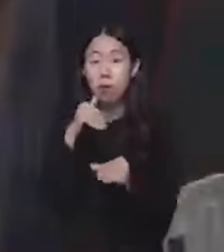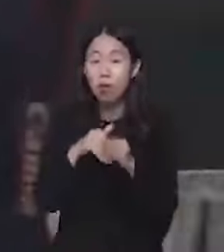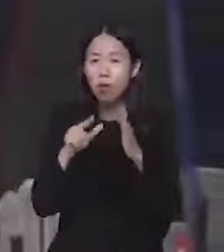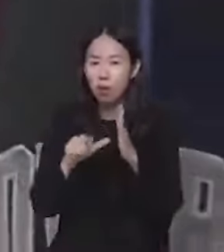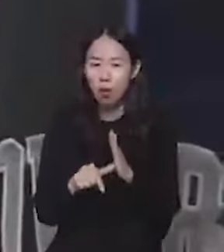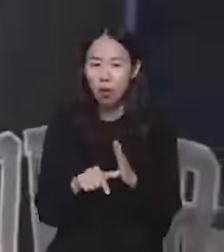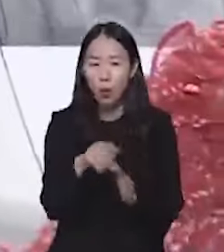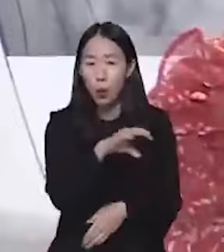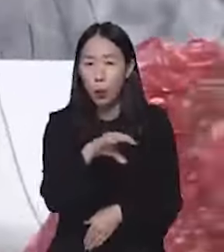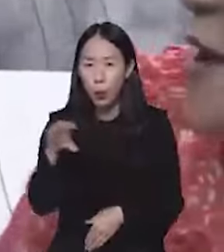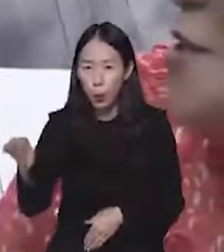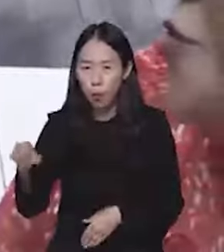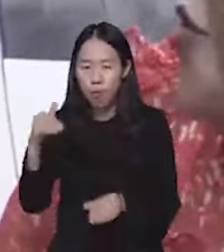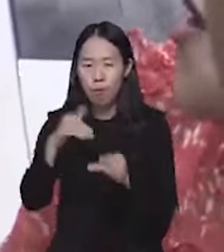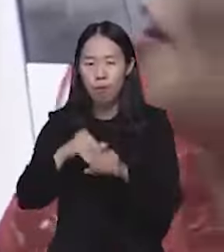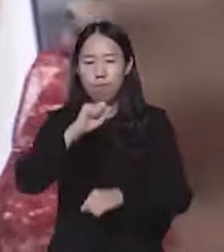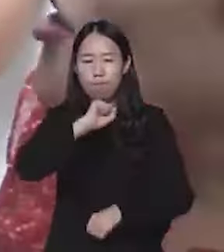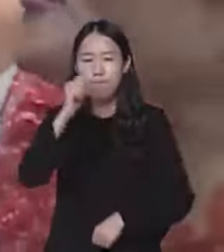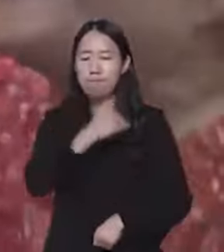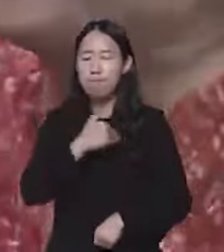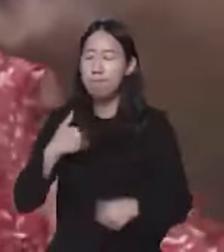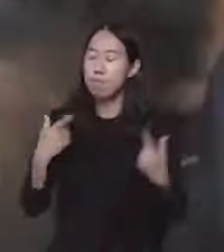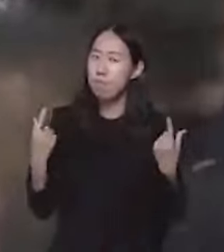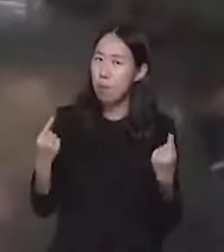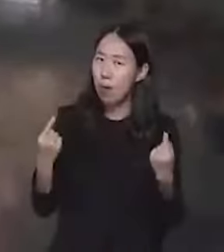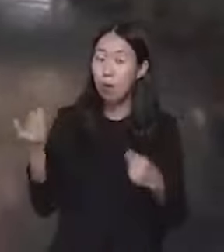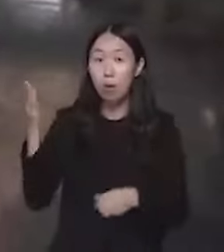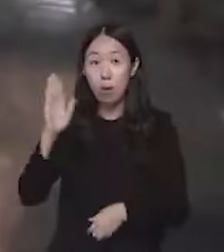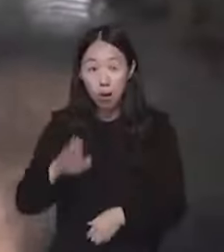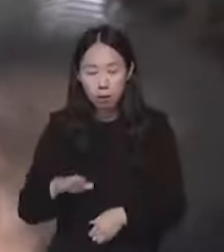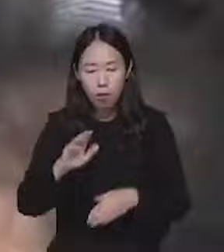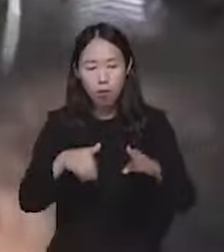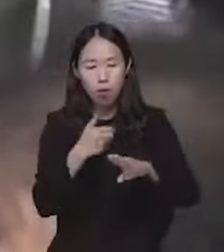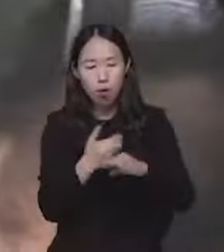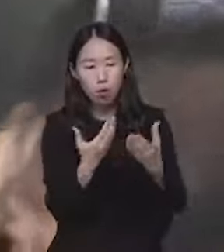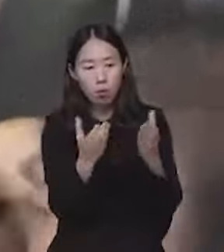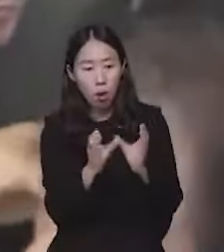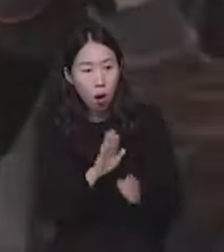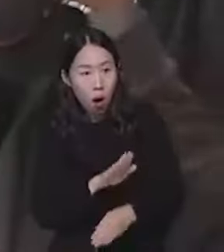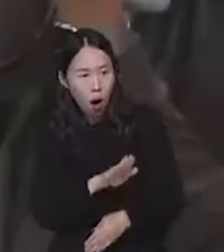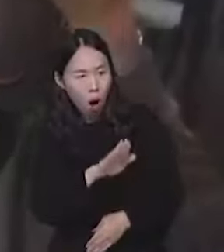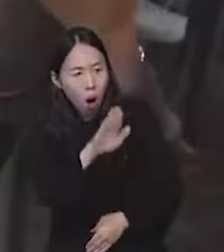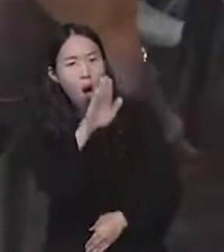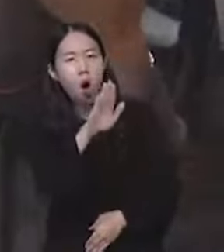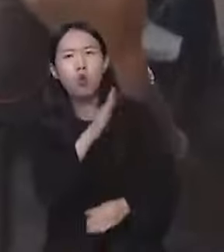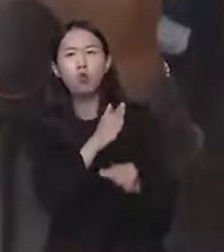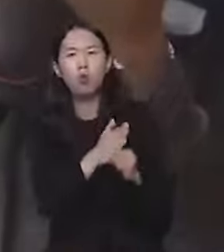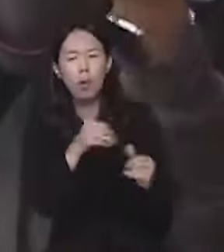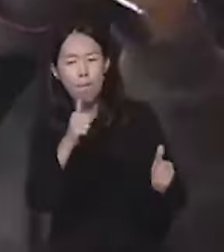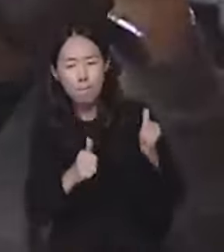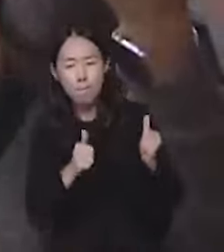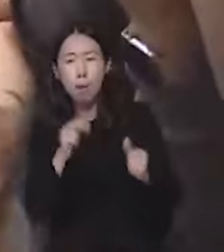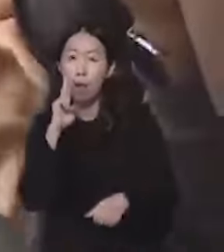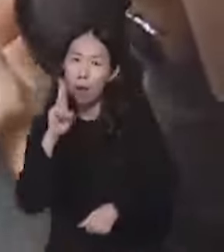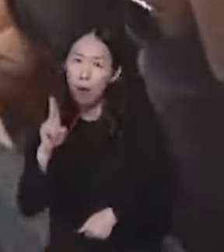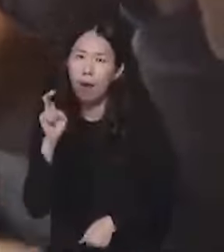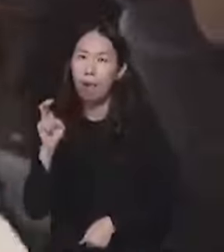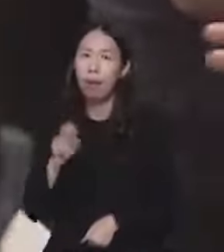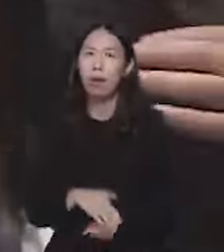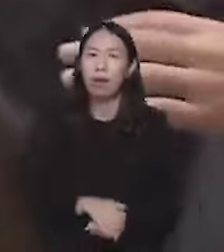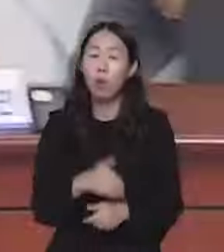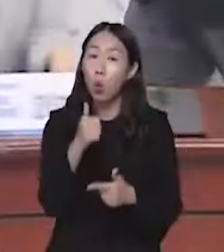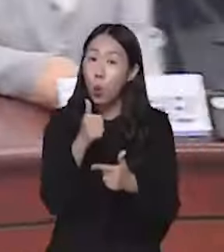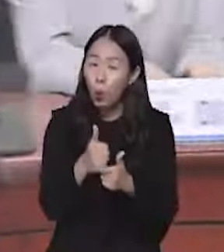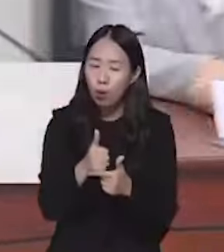두 곳 모두 당선을 자신했지만 최근 혁신당의 기세가 오르며 접전이 예상되고 있습니다.